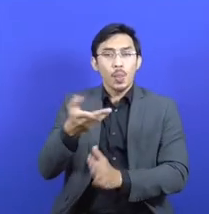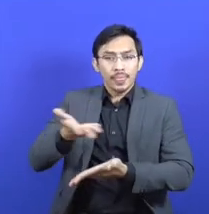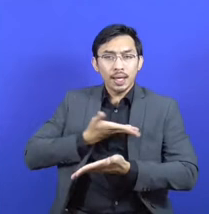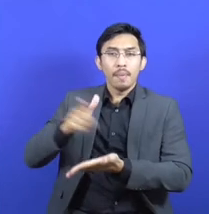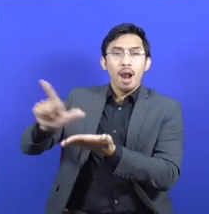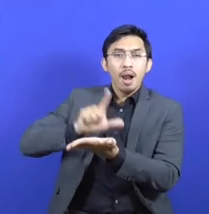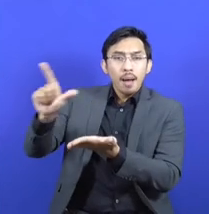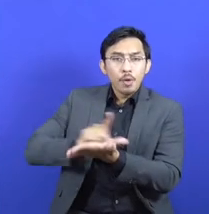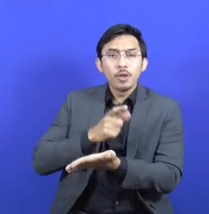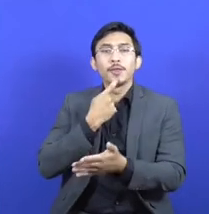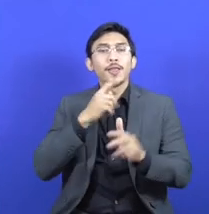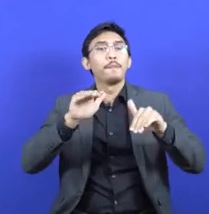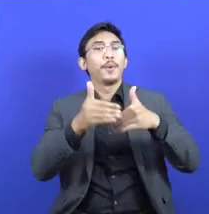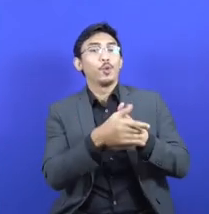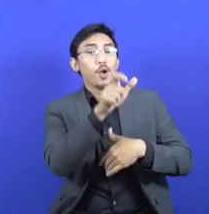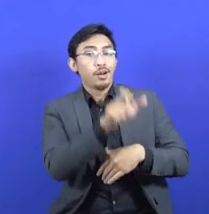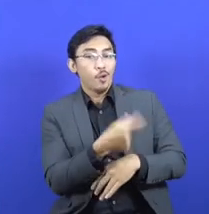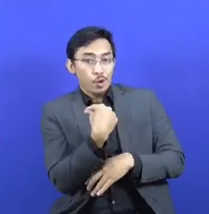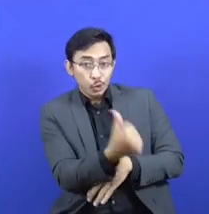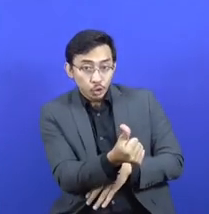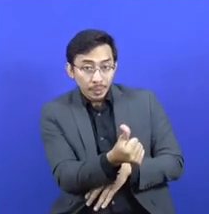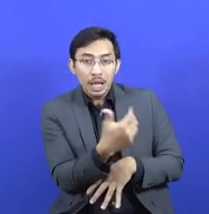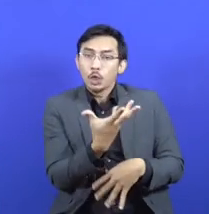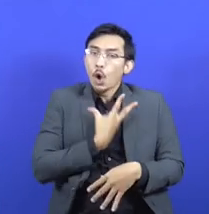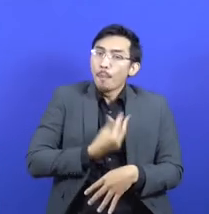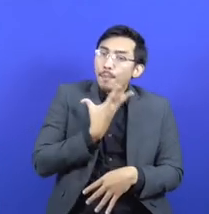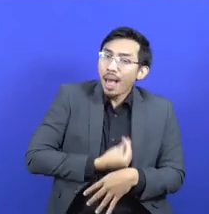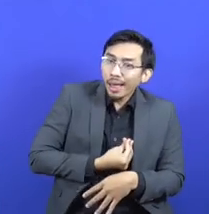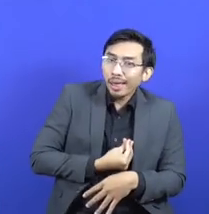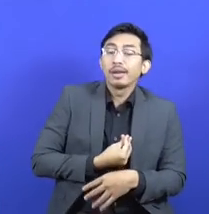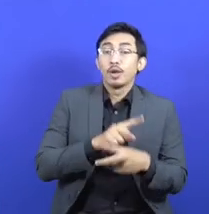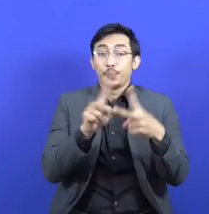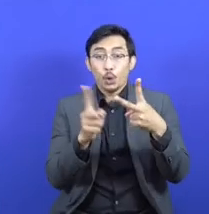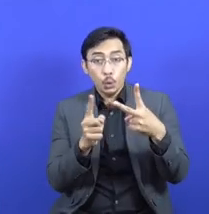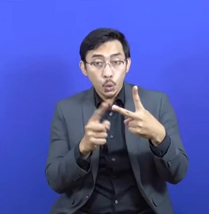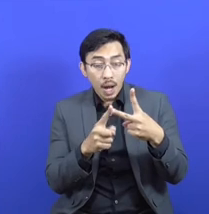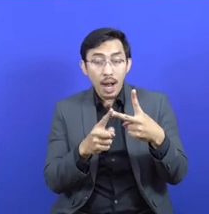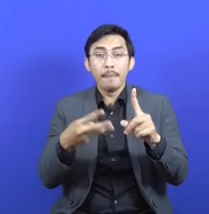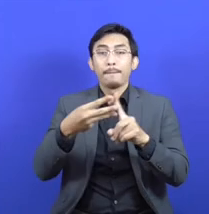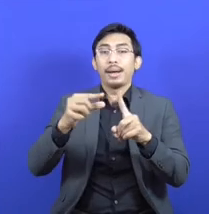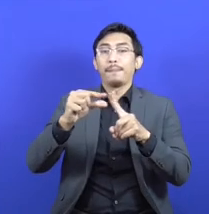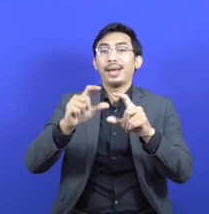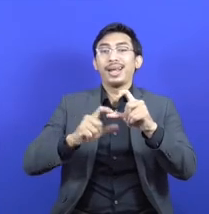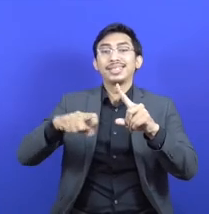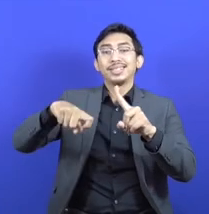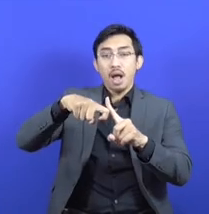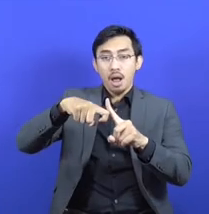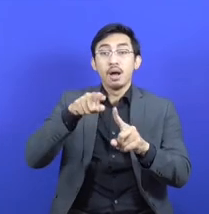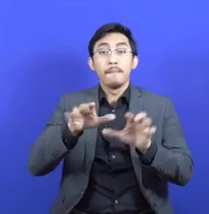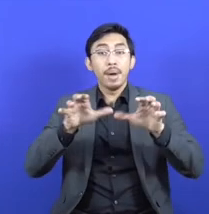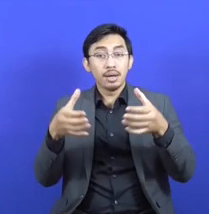pengaduan terkait perlindungan konsumen dan komplain dari konsumen. Yang kedua